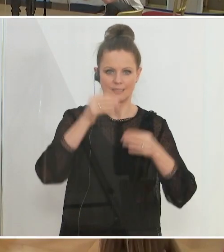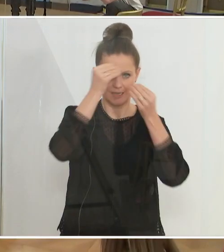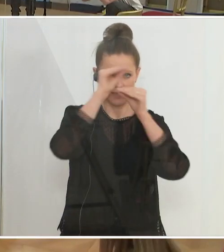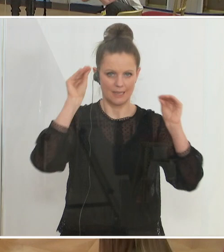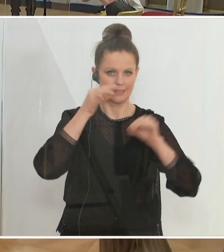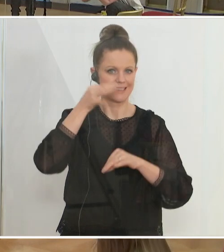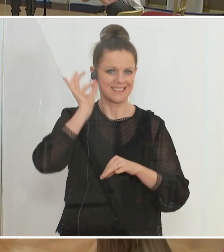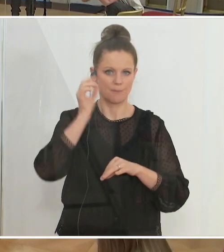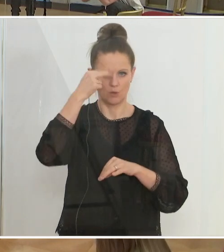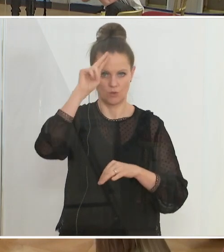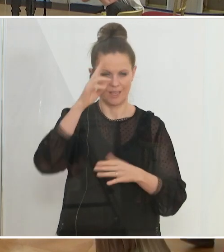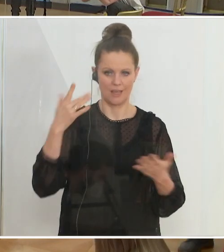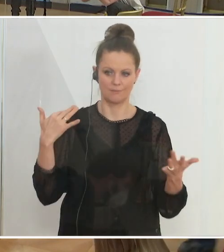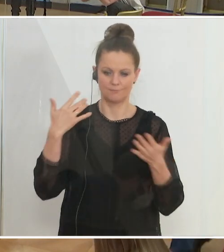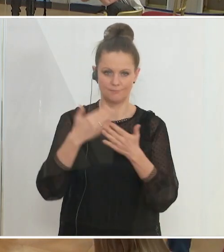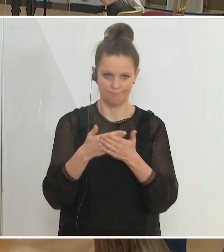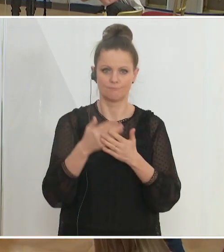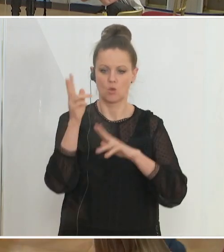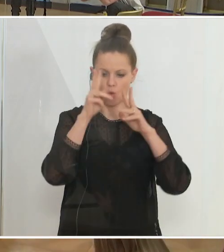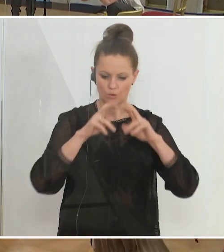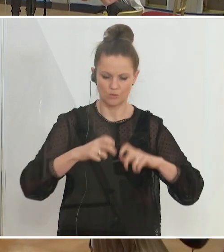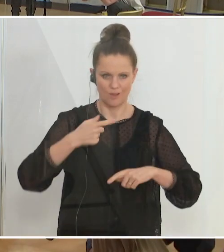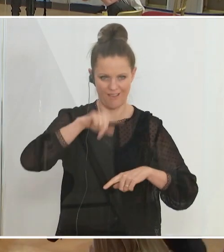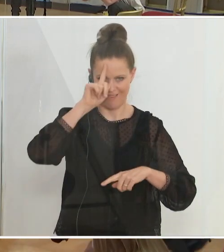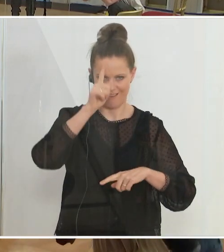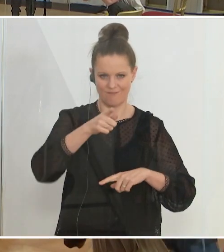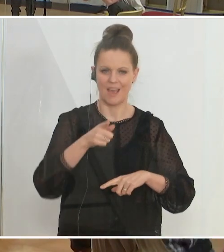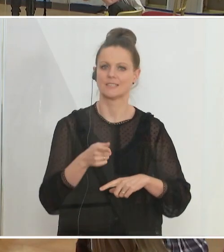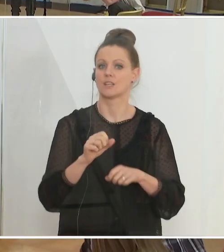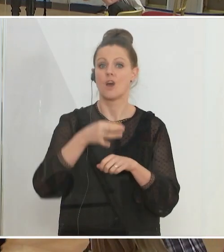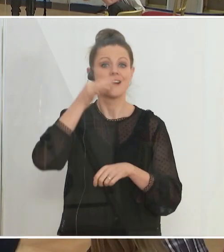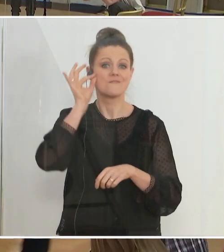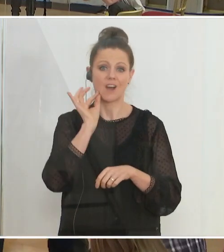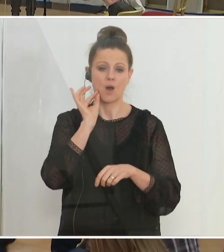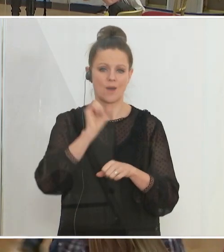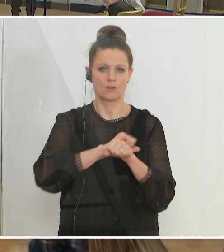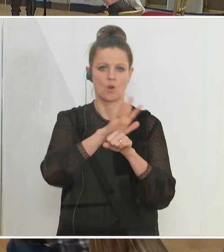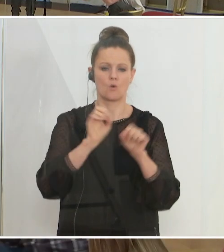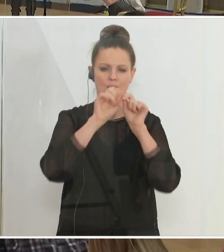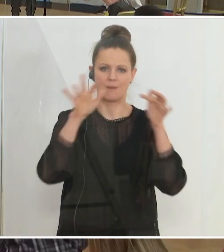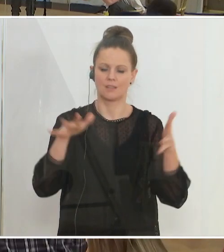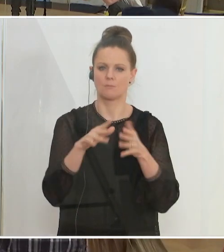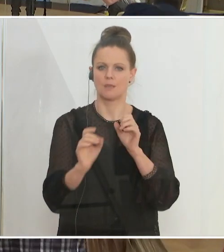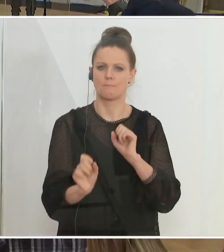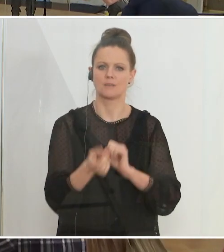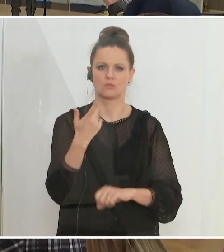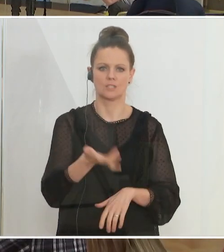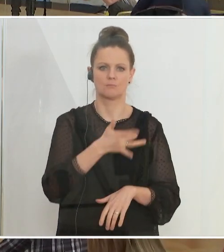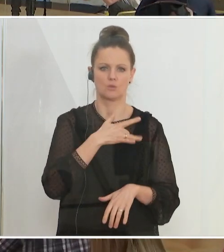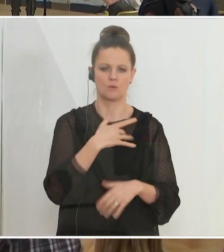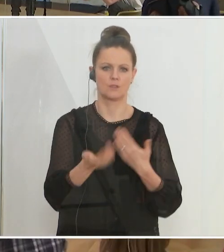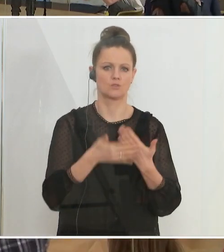Herren, wir wissen aus vielen Untersuchungen, dass Frauen von der Corona-Pandemie besonders betroffen sind. Da geht es um